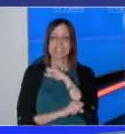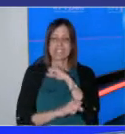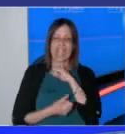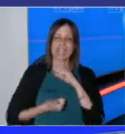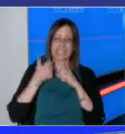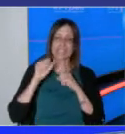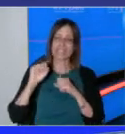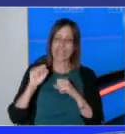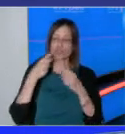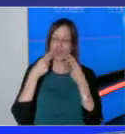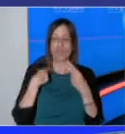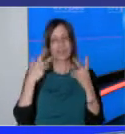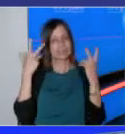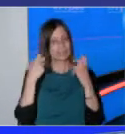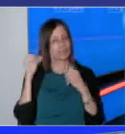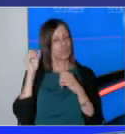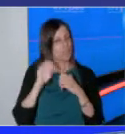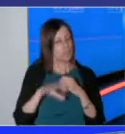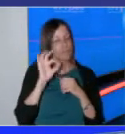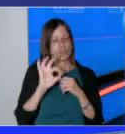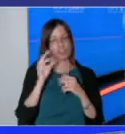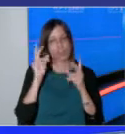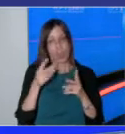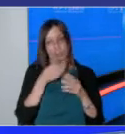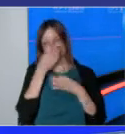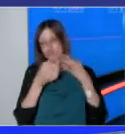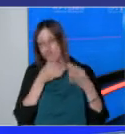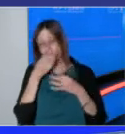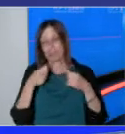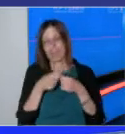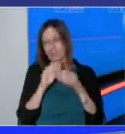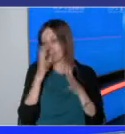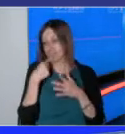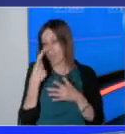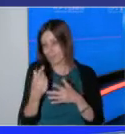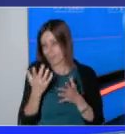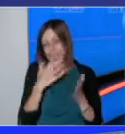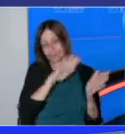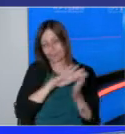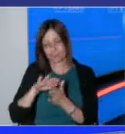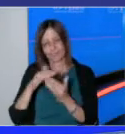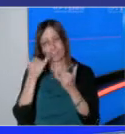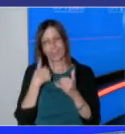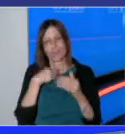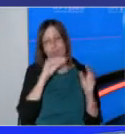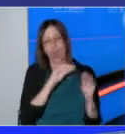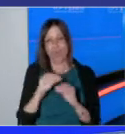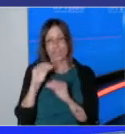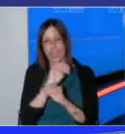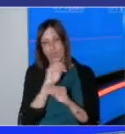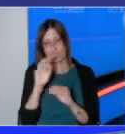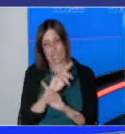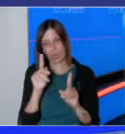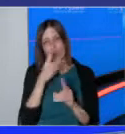על התגובה. אנחנו מצפים שתבוא אלינו כדי שנוכל לשאול אותך שאלות לגבי מה שאמרת. ומעניין לעניין, אני עובר לעוד עניין.